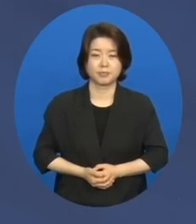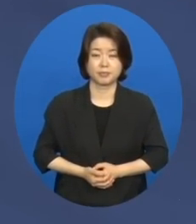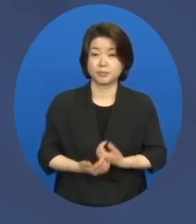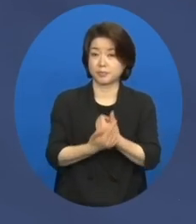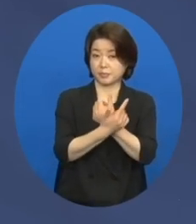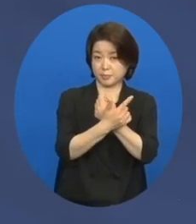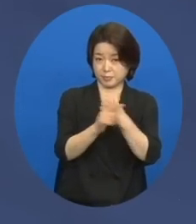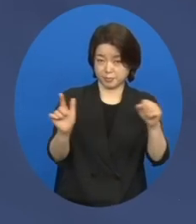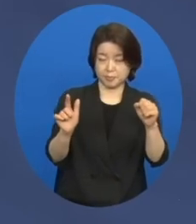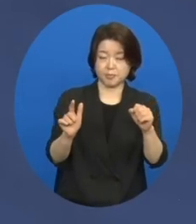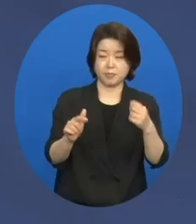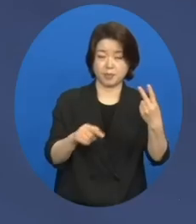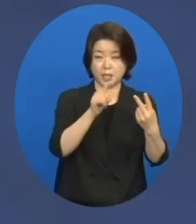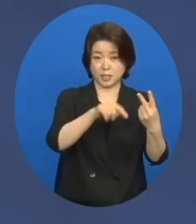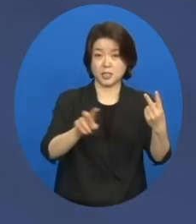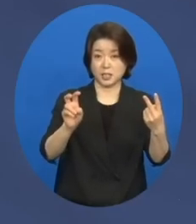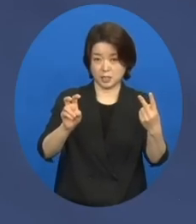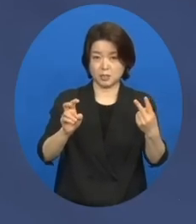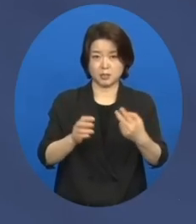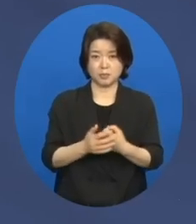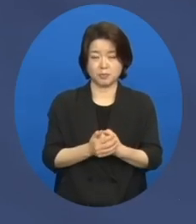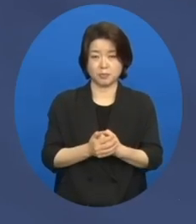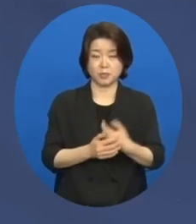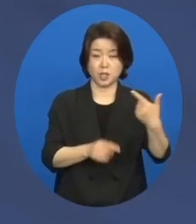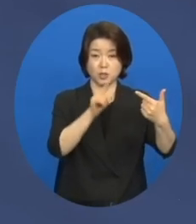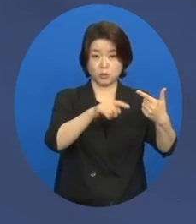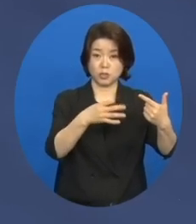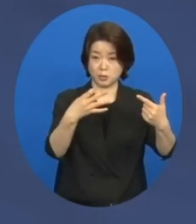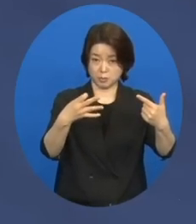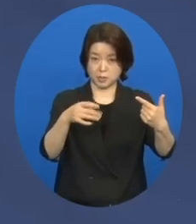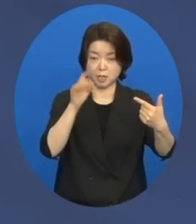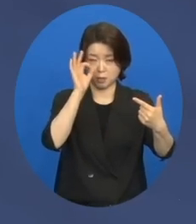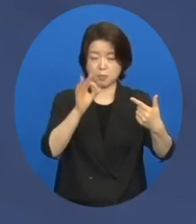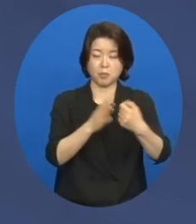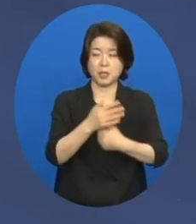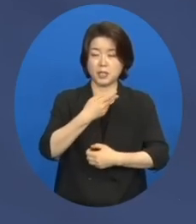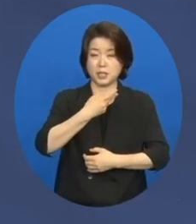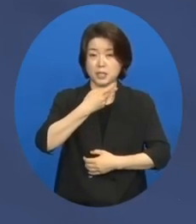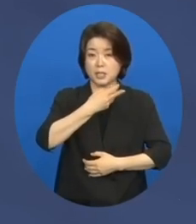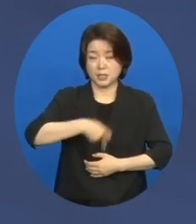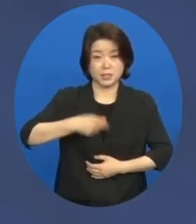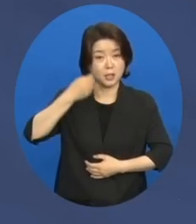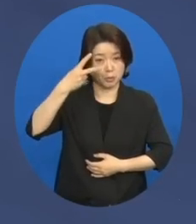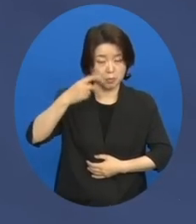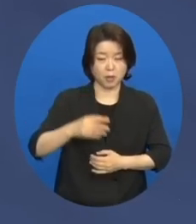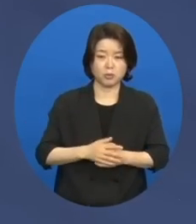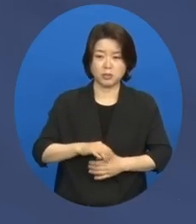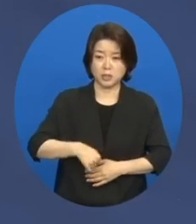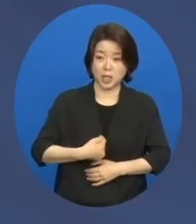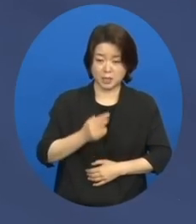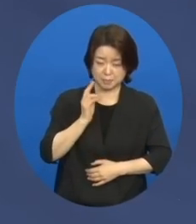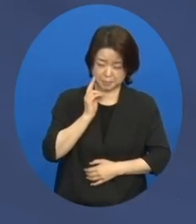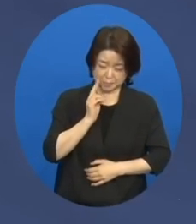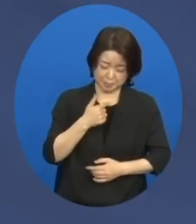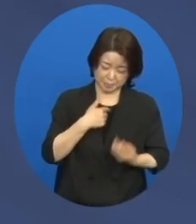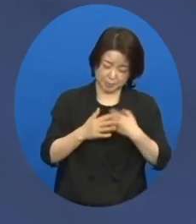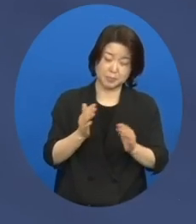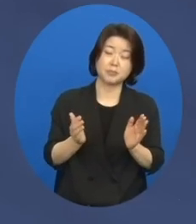갈라디아서 2장 20절은 아니 갈라디아서 6장 14절에 사도 바울은 자기가 끔찍한 경험을 한